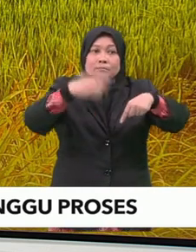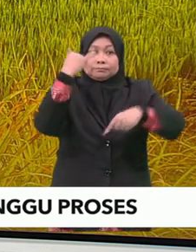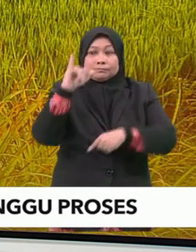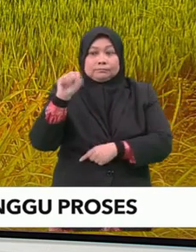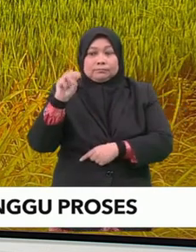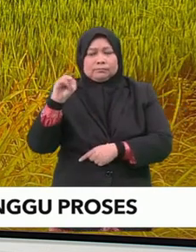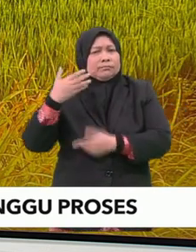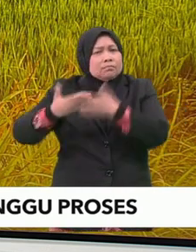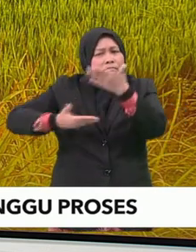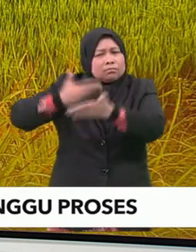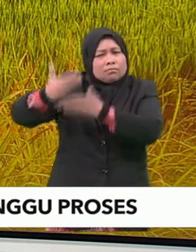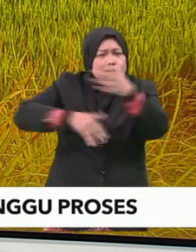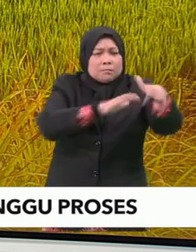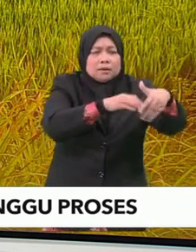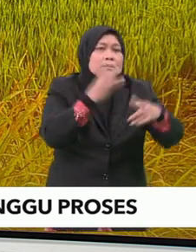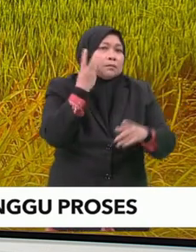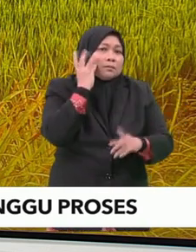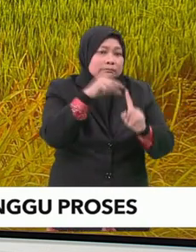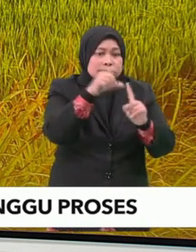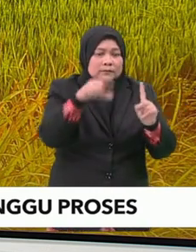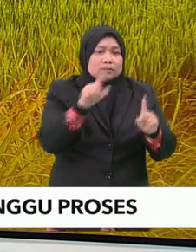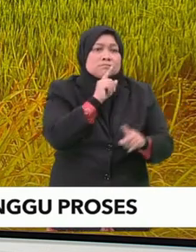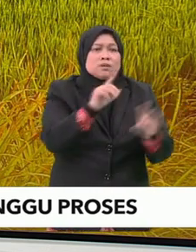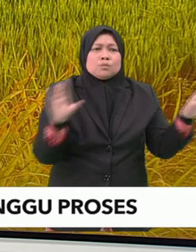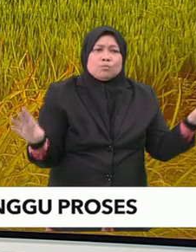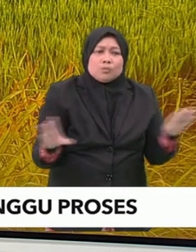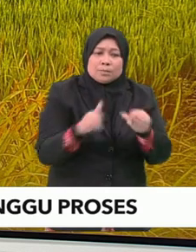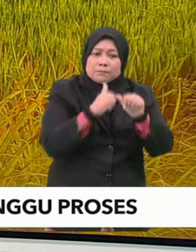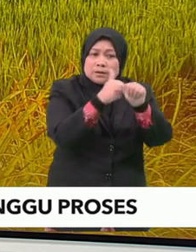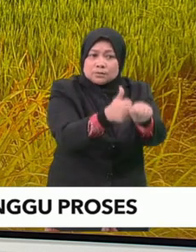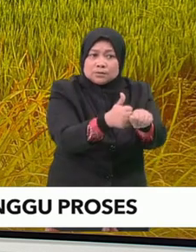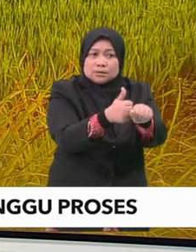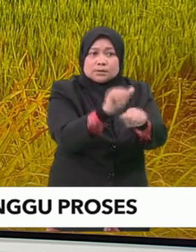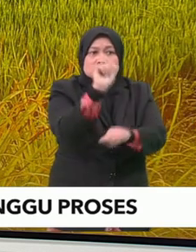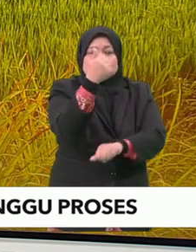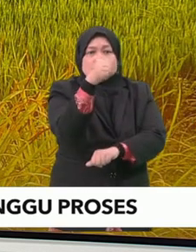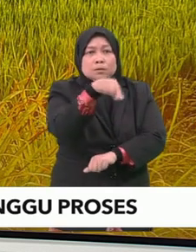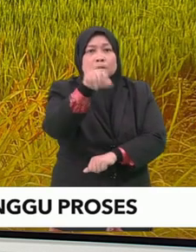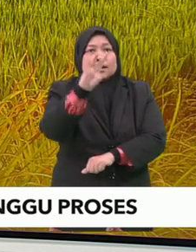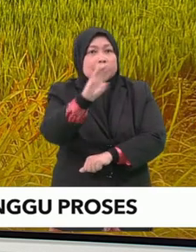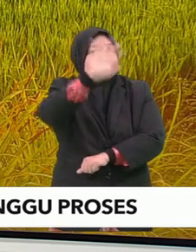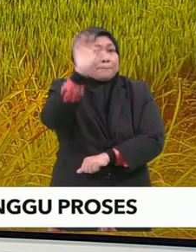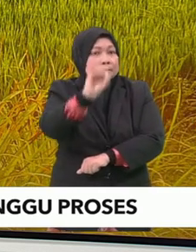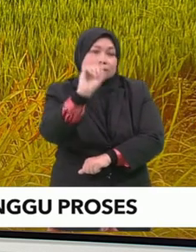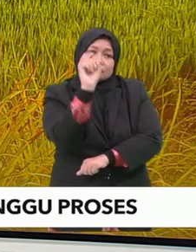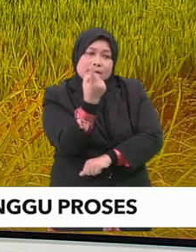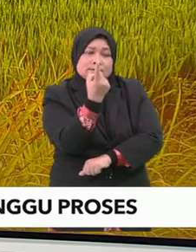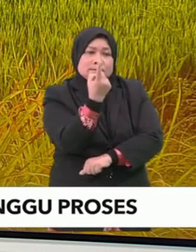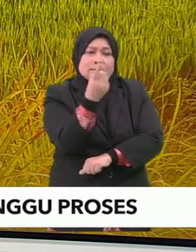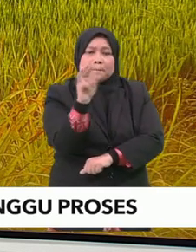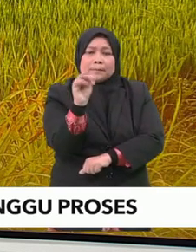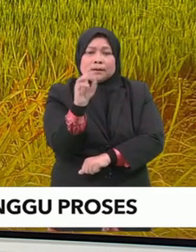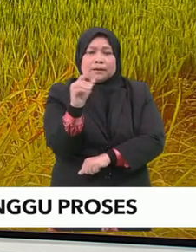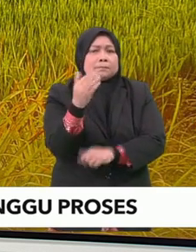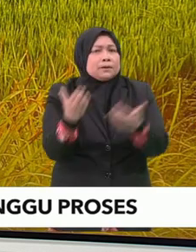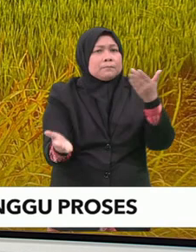Ismail proses penanaman padi musim ini hanya dapat dilakukan meliputi 10.6% kawasan Mad